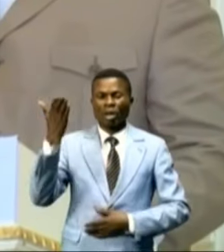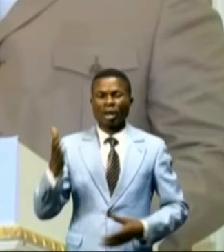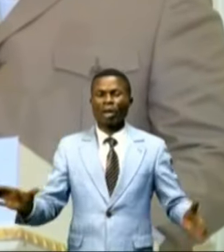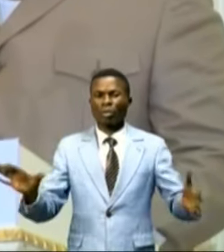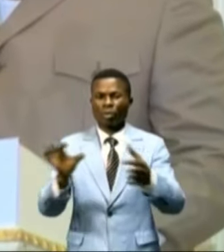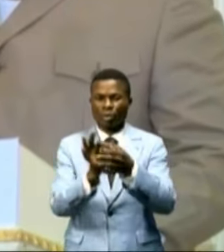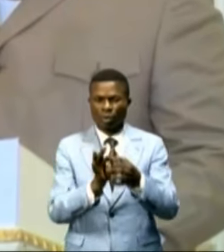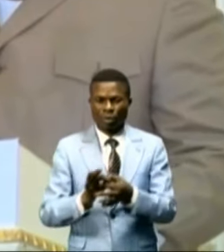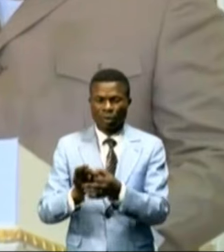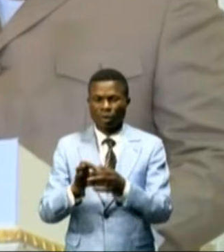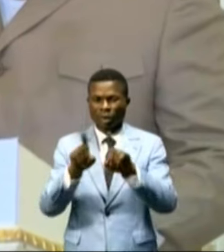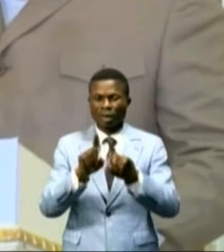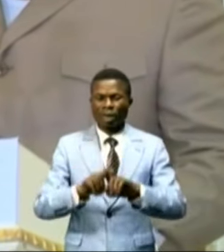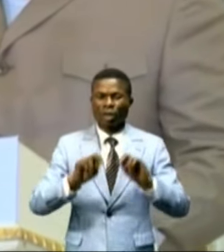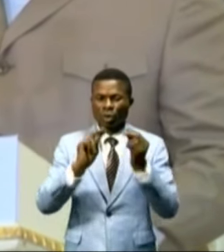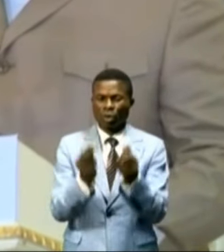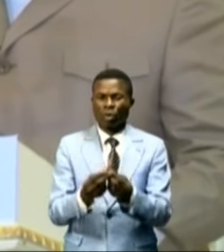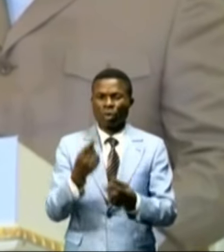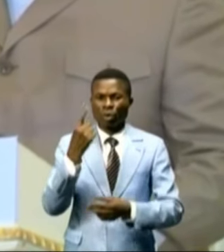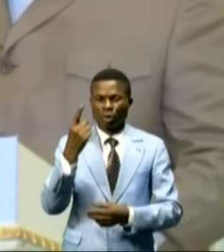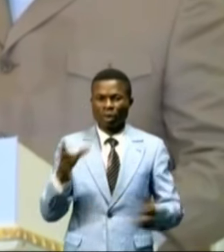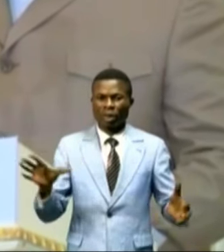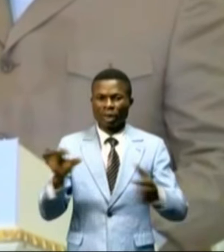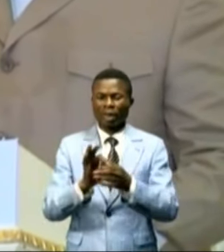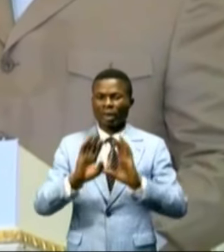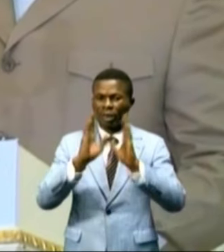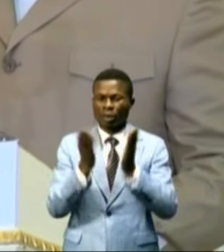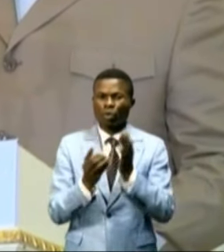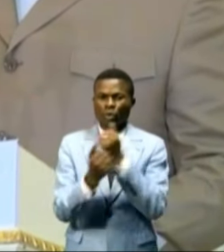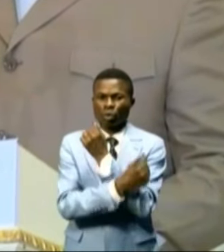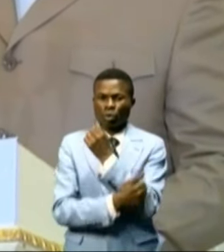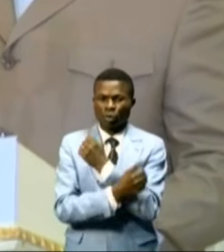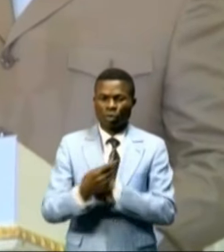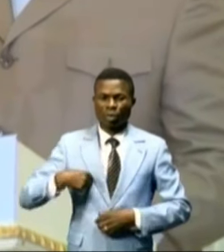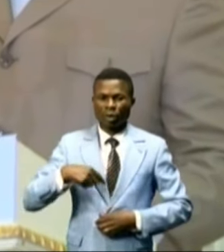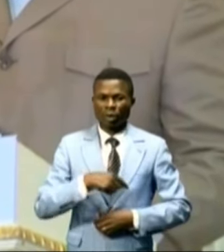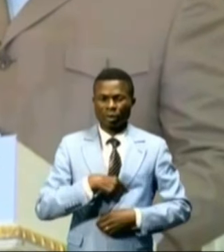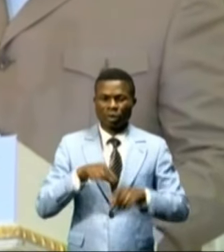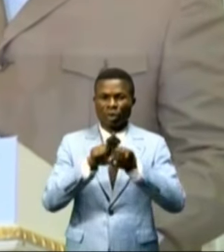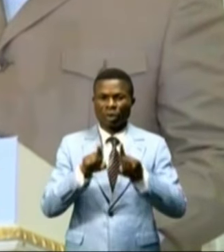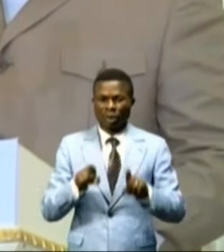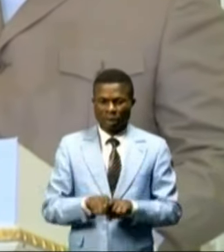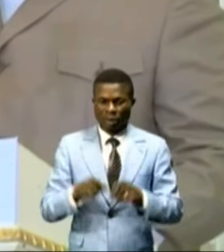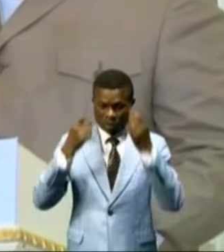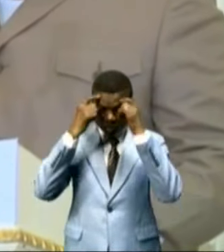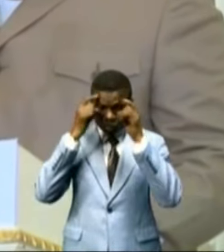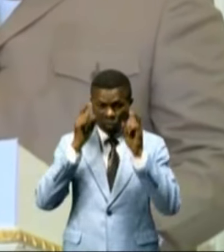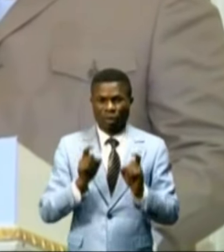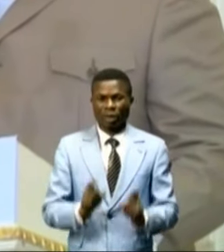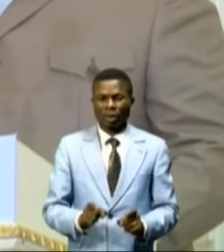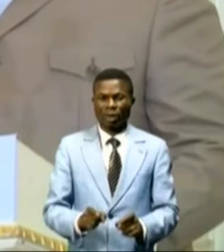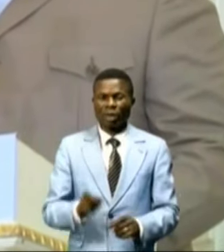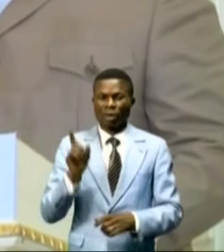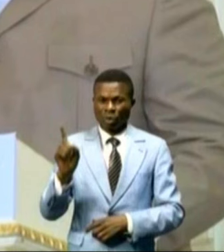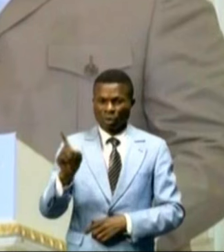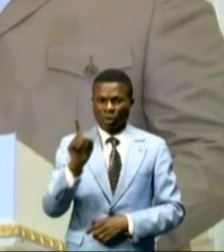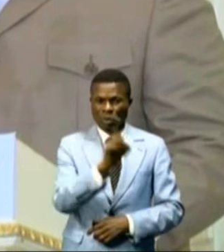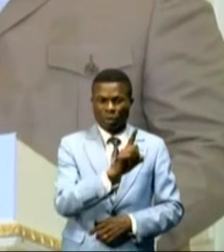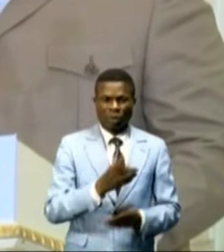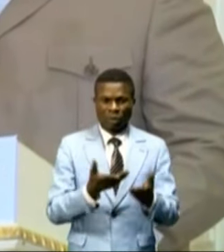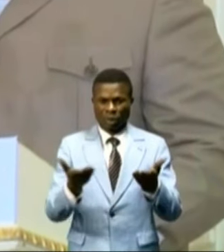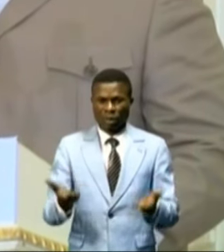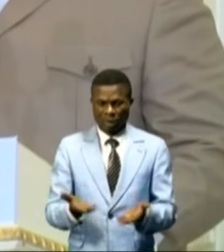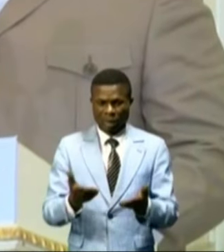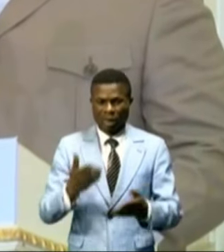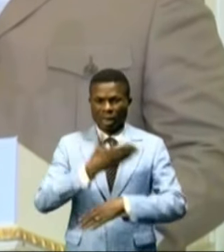collaboration et de solidarité qui unit nos nations, ainsi qu'à la détermination de chacun de nous à